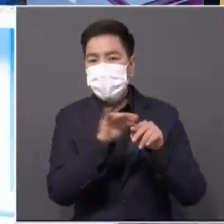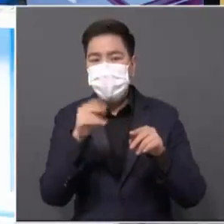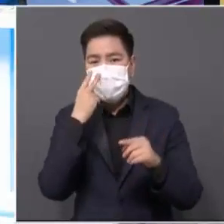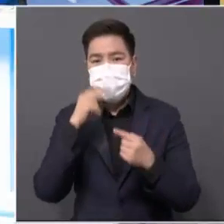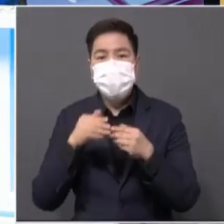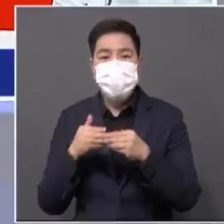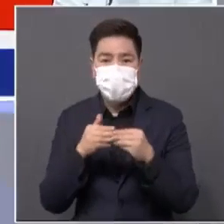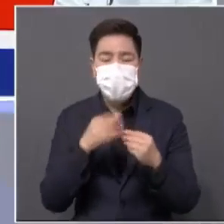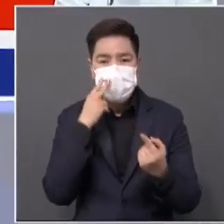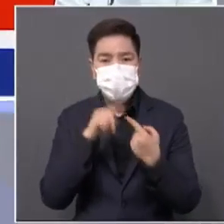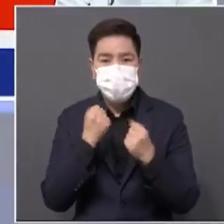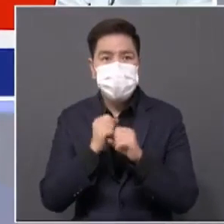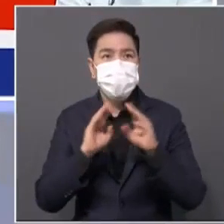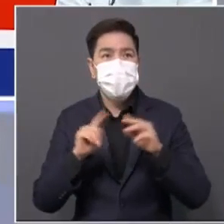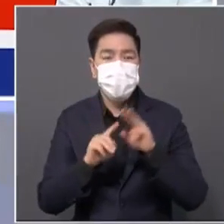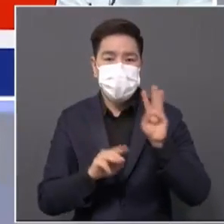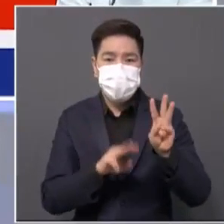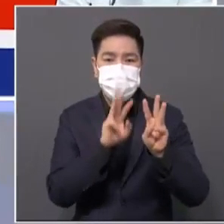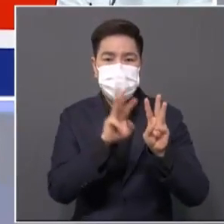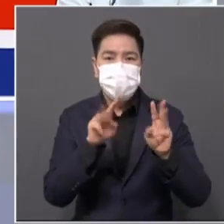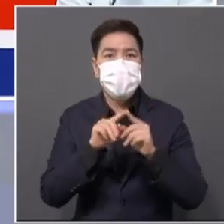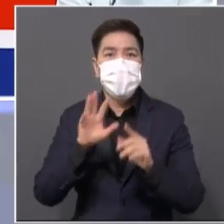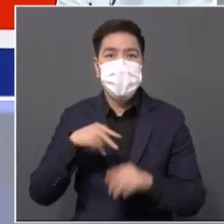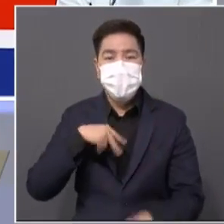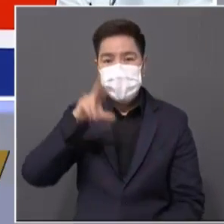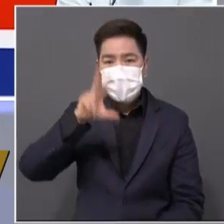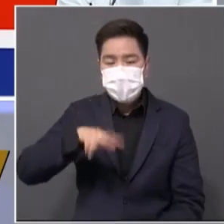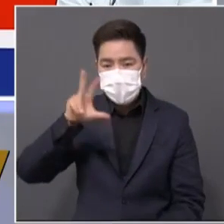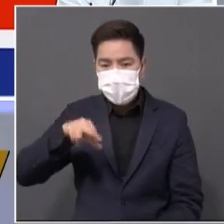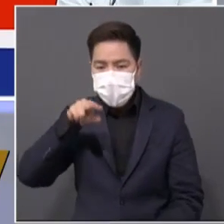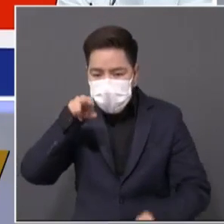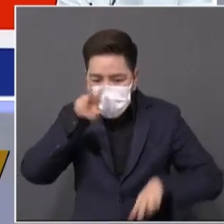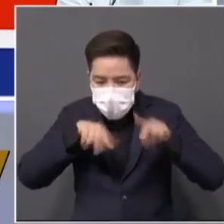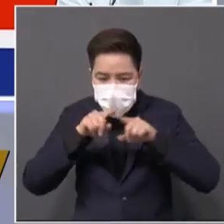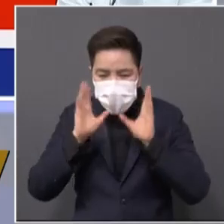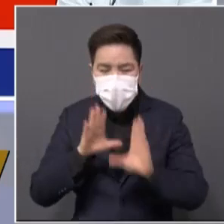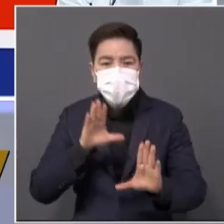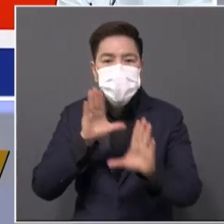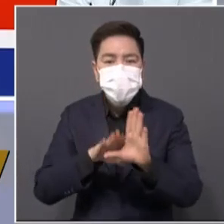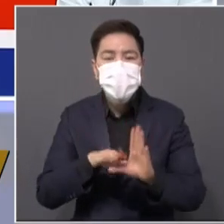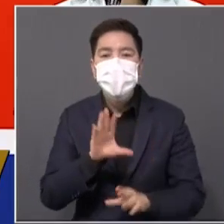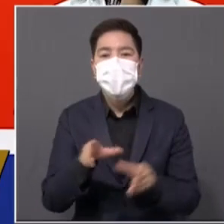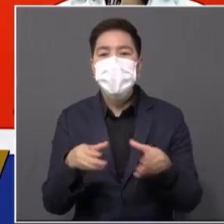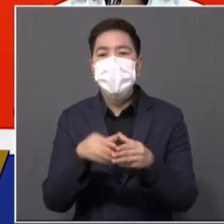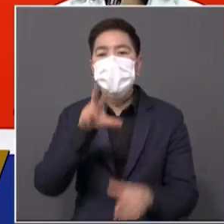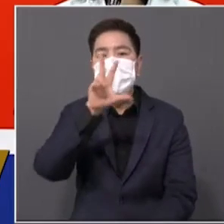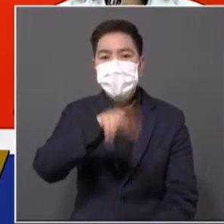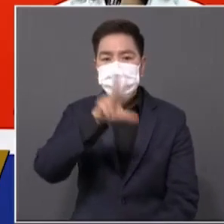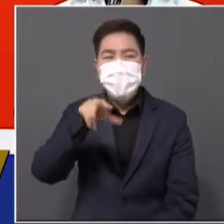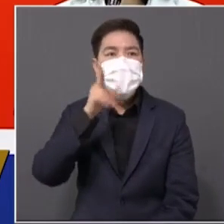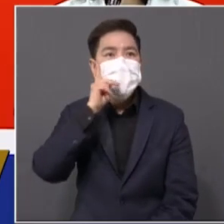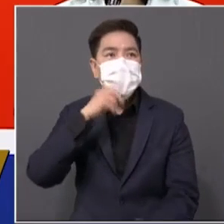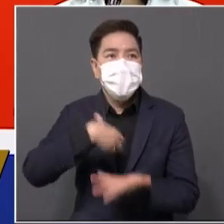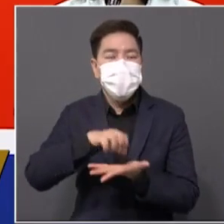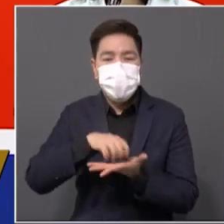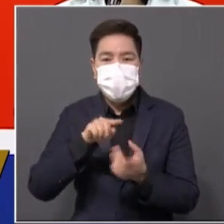พาไปดูกันค่ะสำหรับการเปิดตัวเว็บไซต์เพื่อที่จะค้นหาผู้สมัครของทางเพื่อไทยโดยทางเพื่อไทยเนี่ยเขาได้แถลง